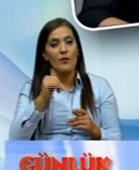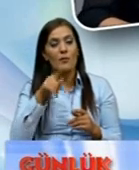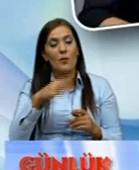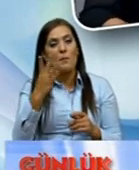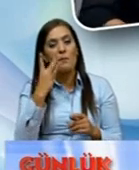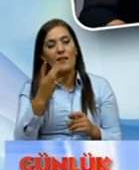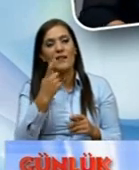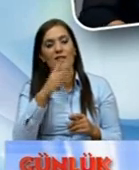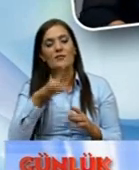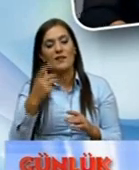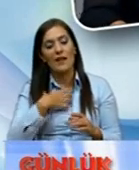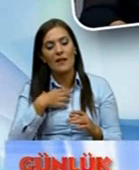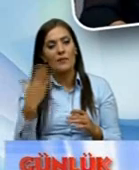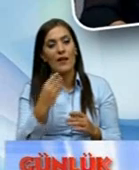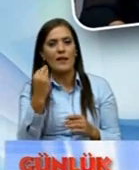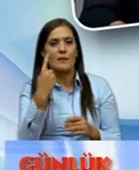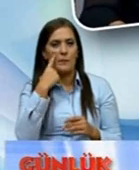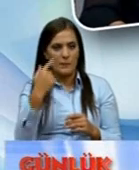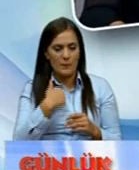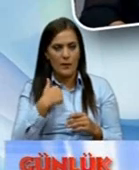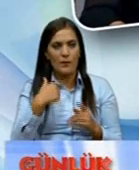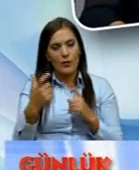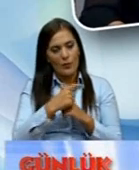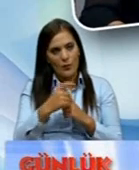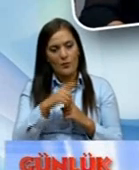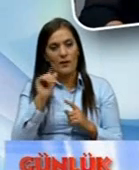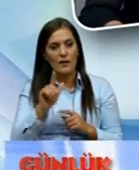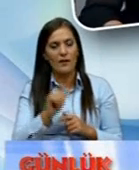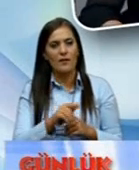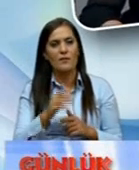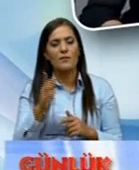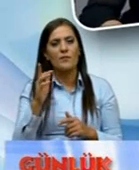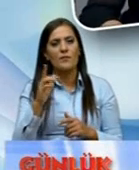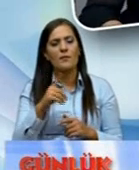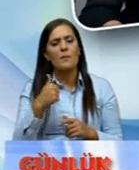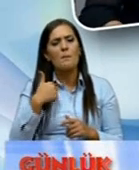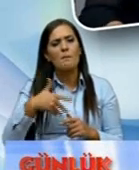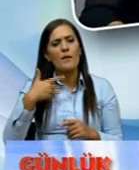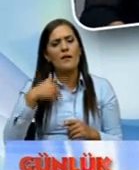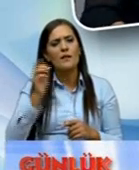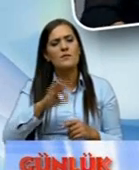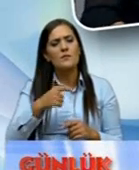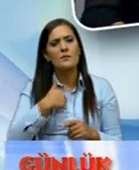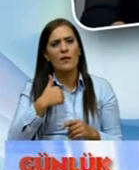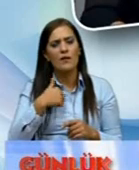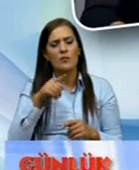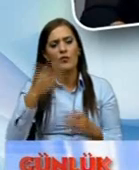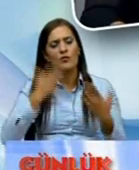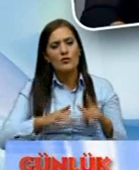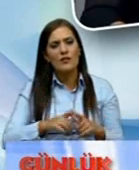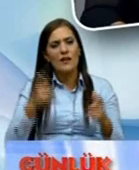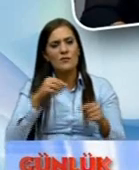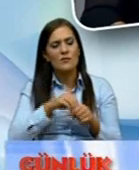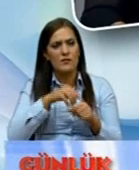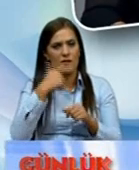belli yaşlardan sonra kendimize korumak, daha iyi bunu, bakmak kesinlikle gerekir. Sevgili Ceylan Deliktaş, merak ettim şimdi ben. Bu hani vücut